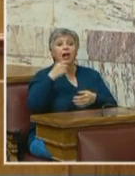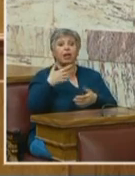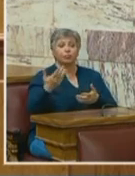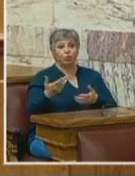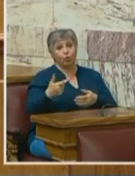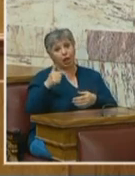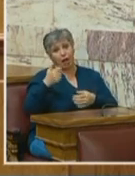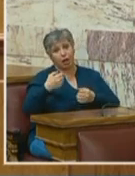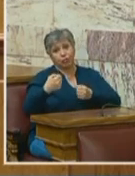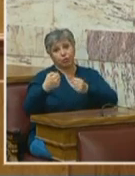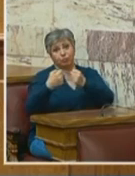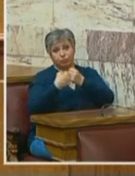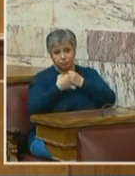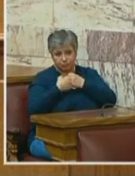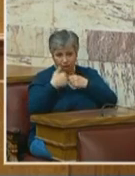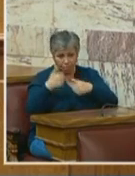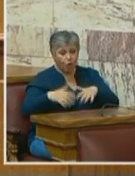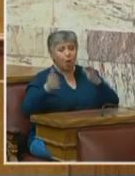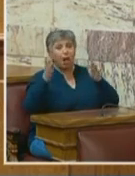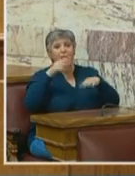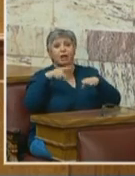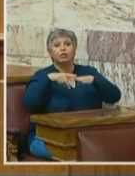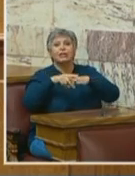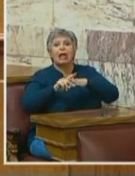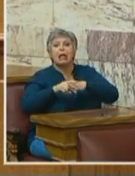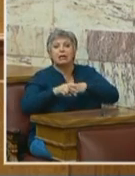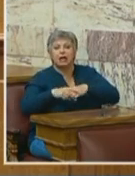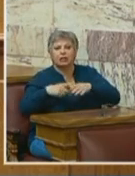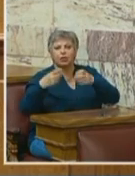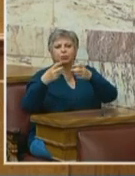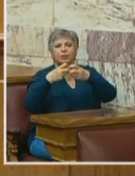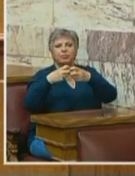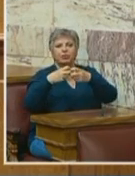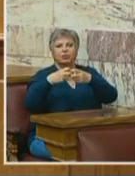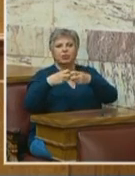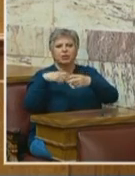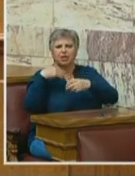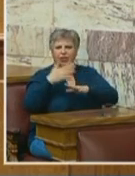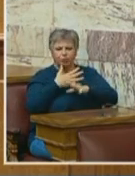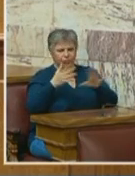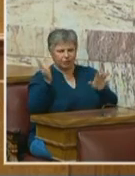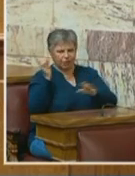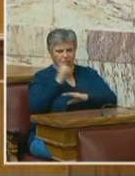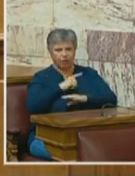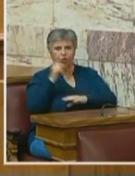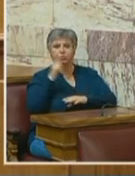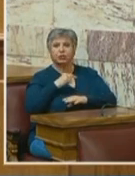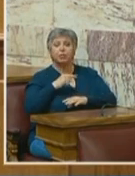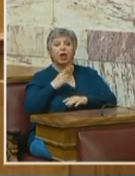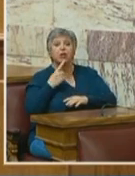εργαλείο. Και είναι βέβαια ψέμα, μεγάλο ψέμα, να μιλάτε για υπεραπόδοση της